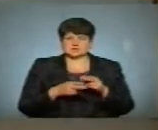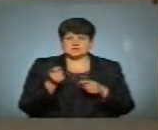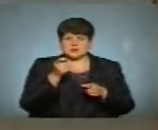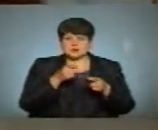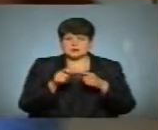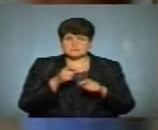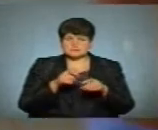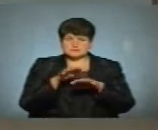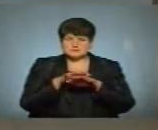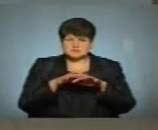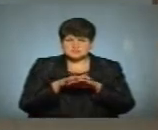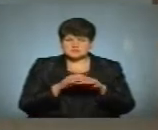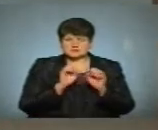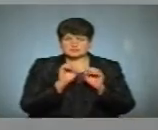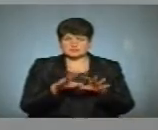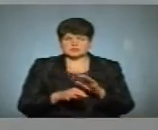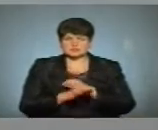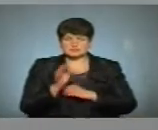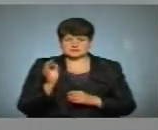сітки, щоб передати їх на схід.